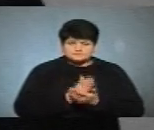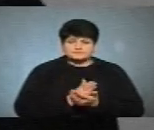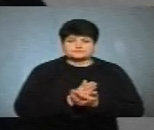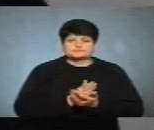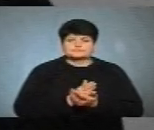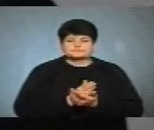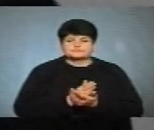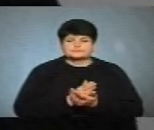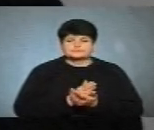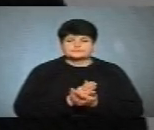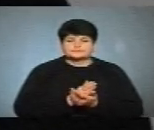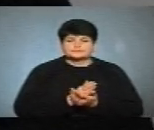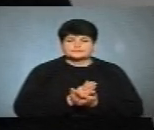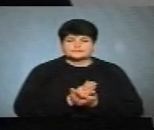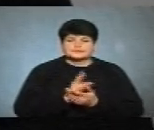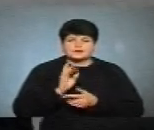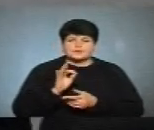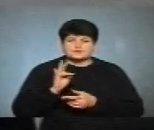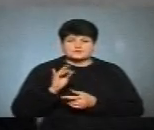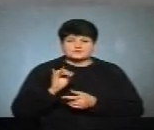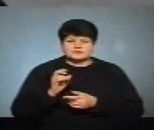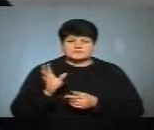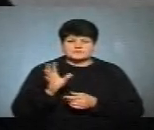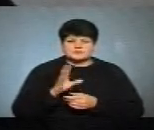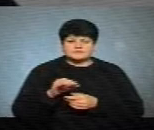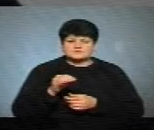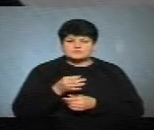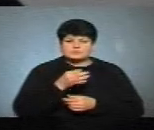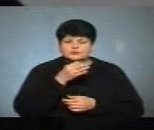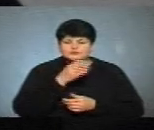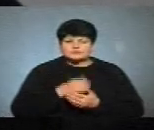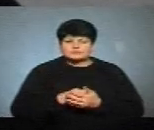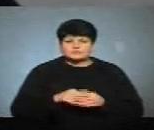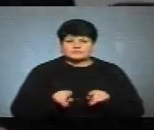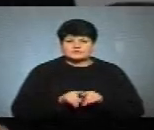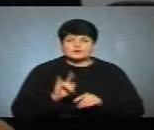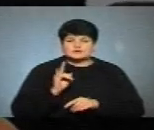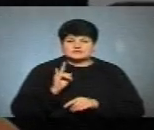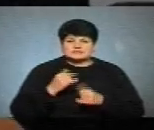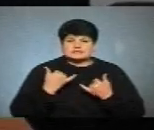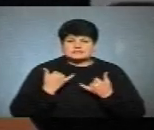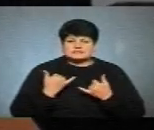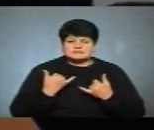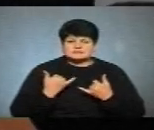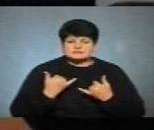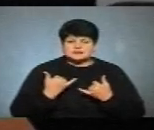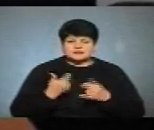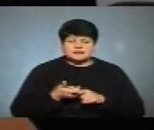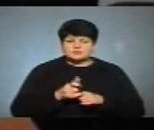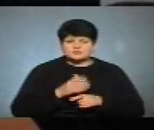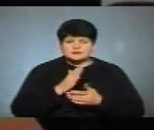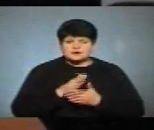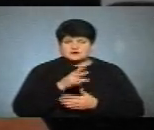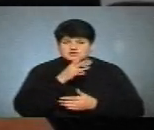Тепер кониками робили. Мені все подобається. Так як дитині. І зараз не дуже маю час. Я